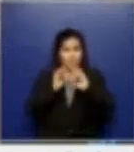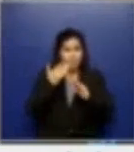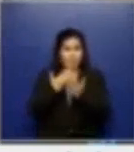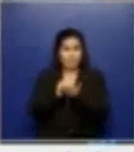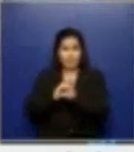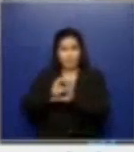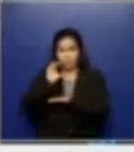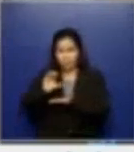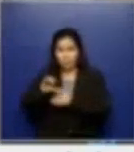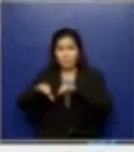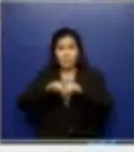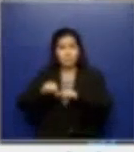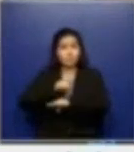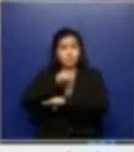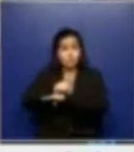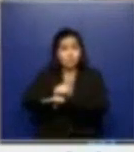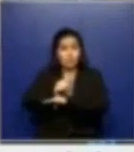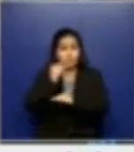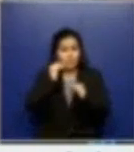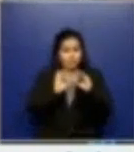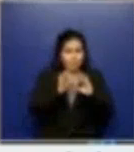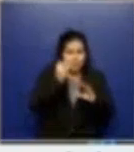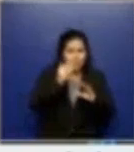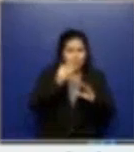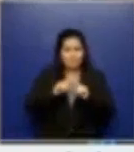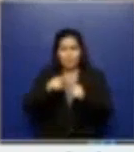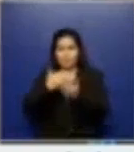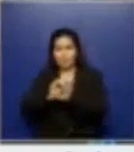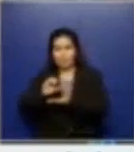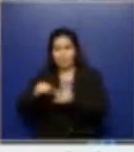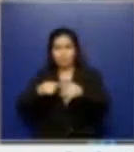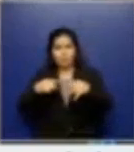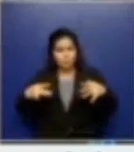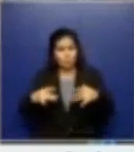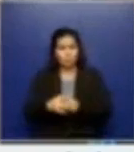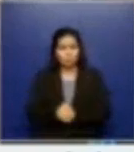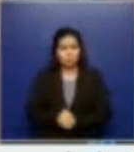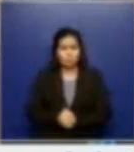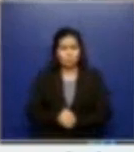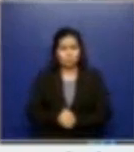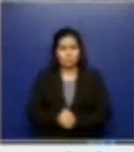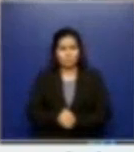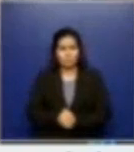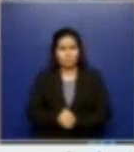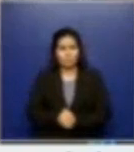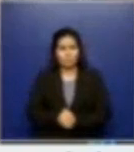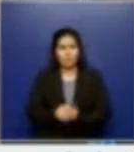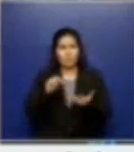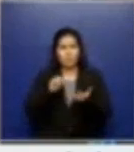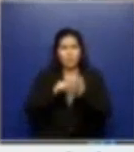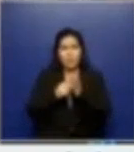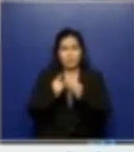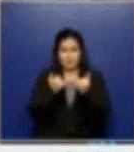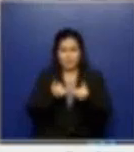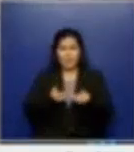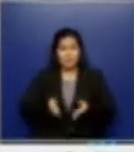ดสวนเฉยอ่ะไฟกำลังไหม้บ้านแต่ท่านจัดเงินไปจัดสวนเอางบไปจัดสวนหมายความว่าถนน